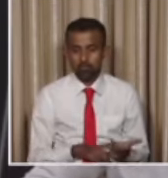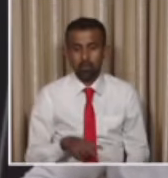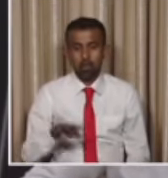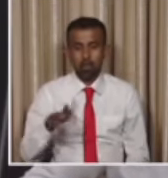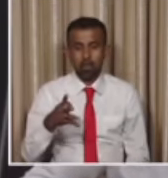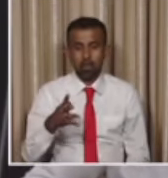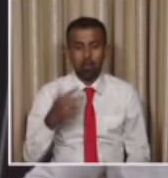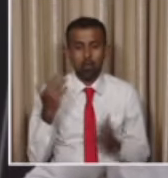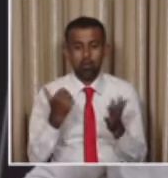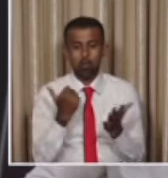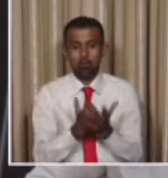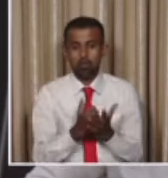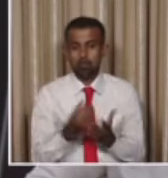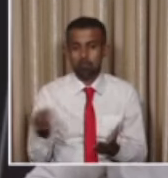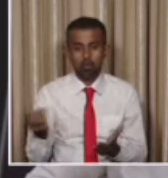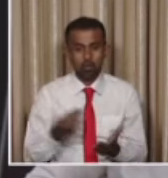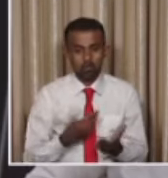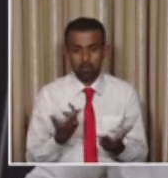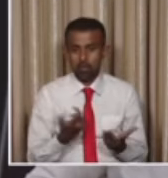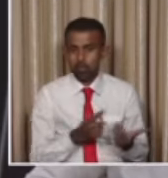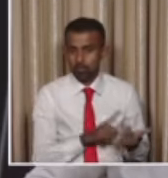400 World Bank එකෙන් ලැබෙන්නේ නැත්තම්,